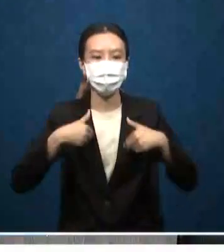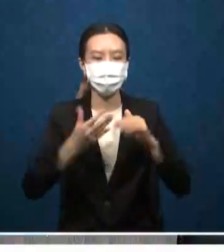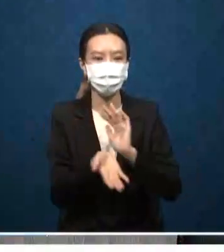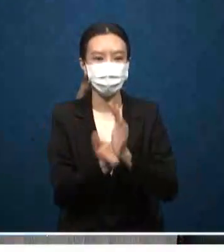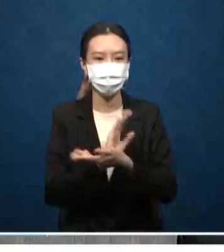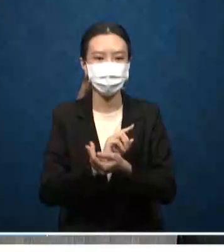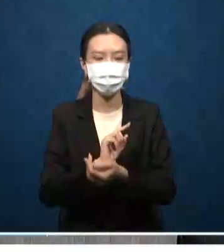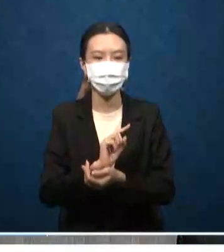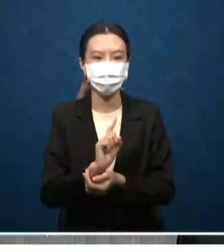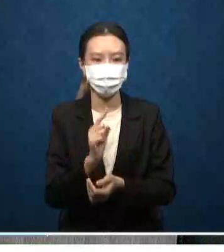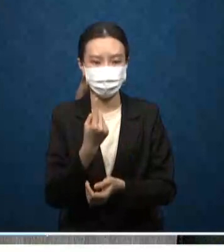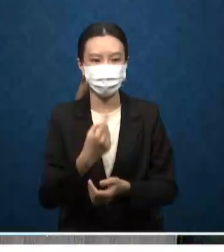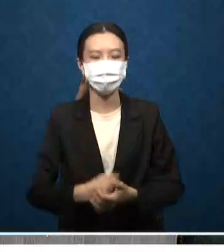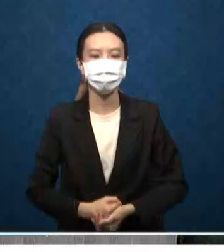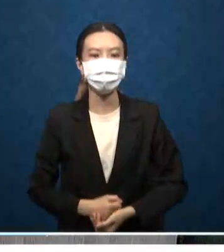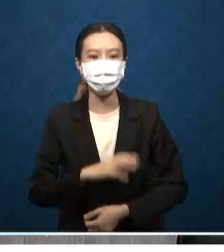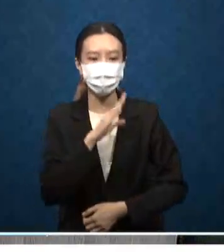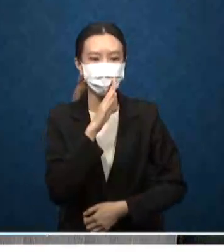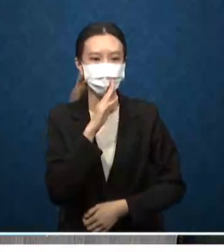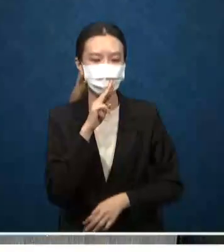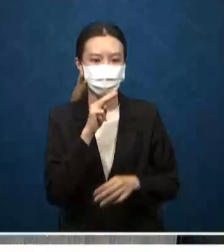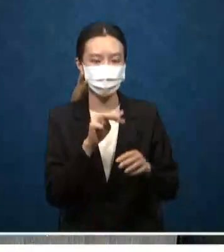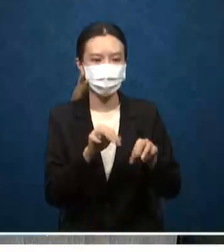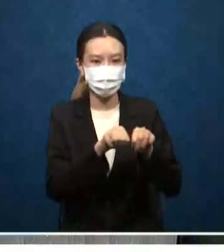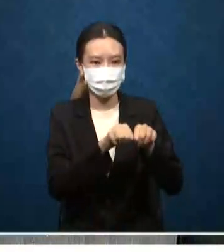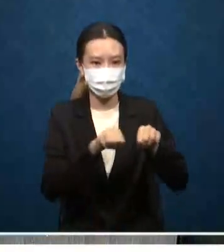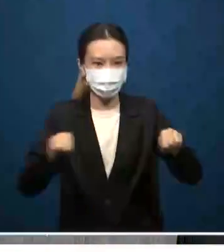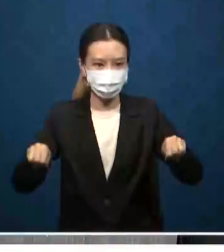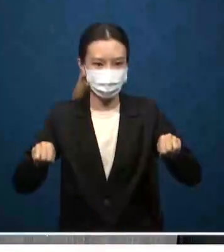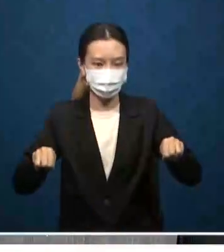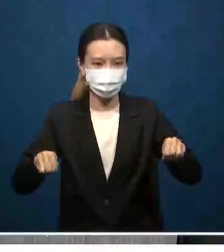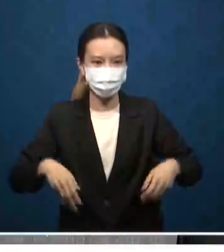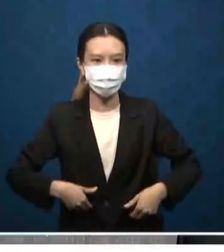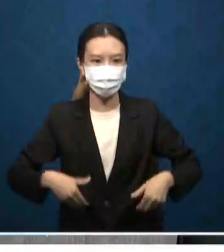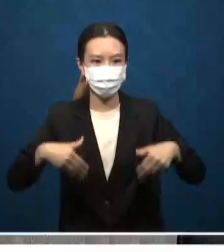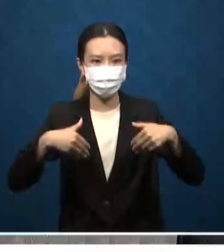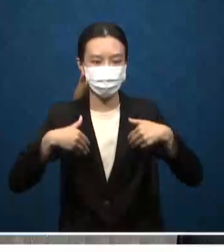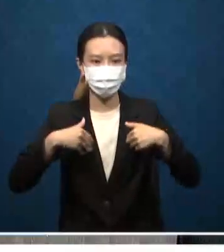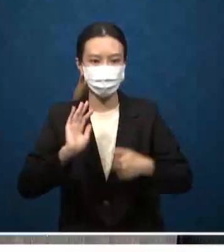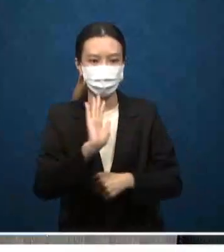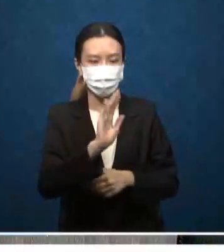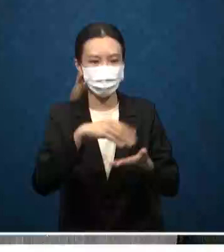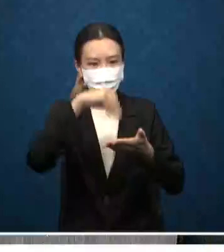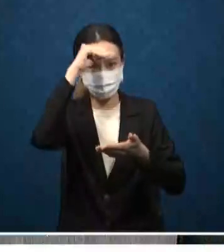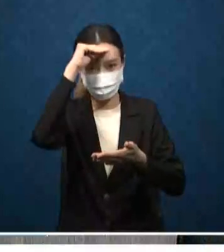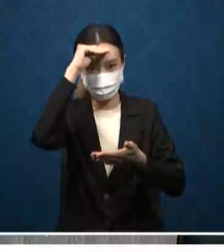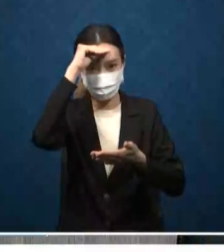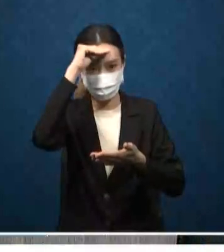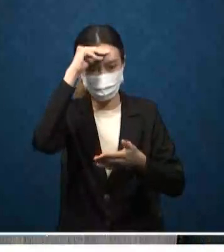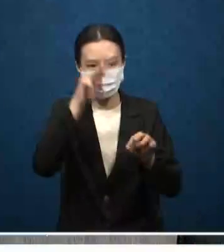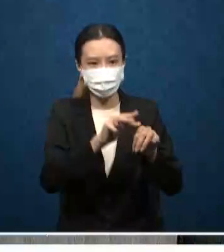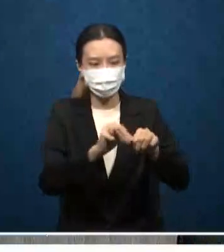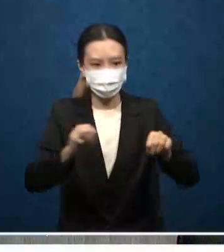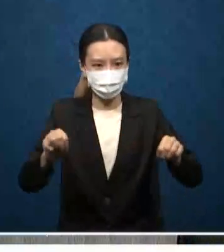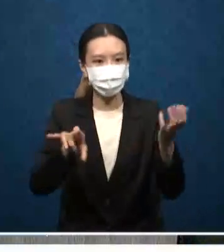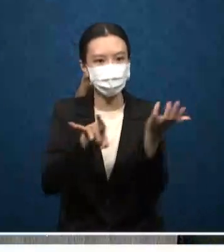ถ้าเป็นมาตรฐานการศึกษาก็คือมาตรฐานชีวิตของผู้คนโดยแท้จากการศึกษาของท่านพูดถึงมาตรฐานและคุณภาพ